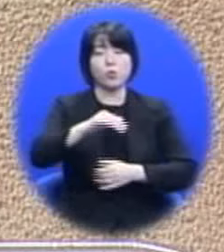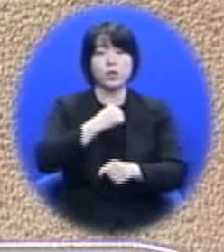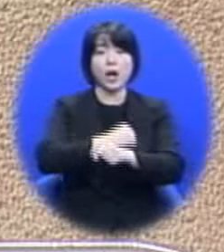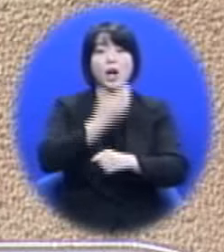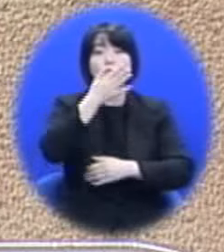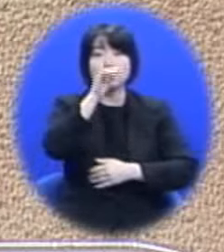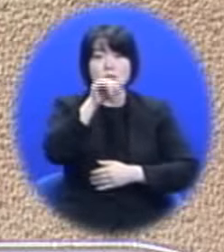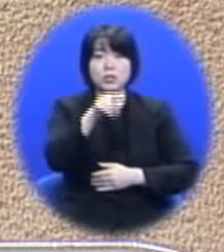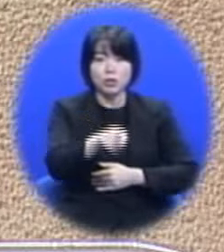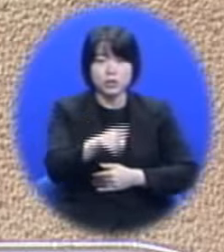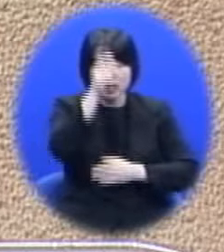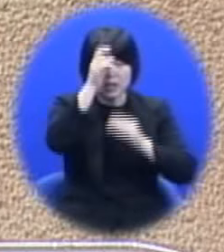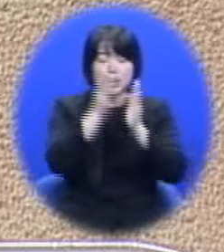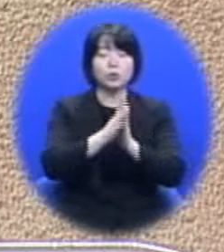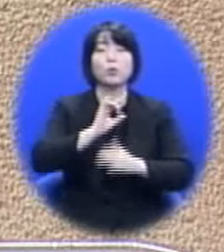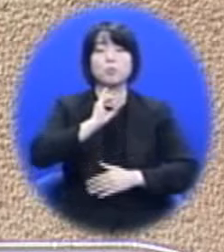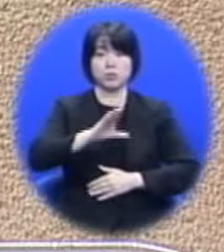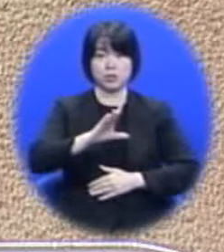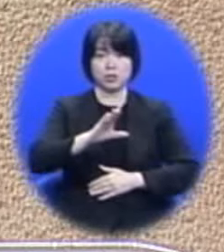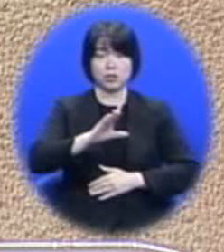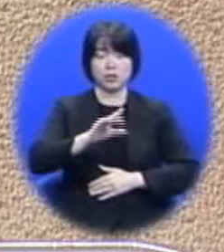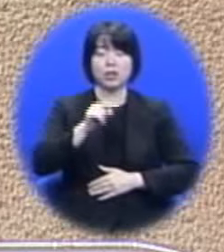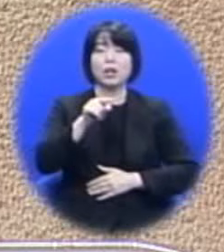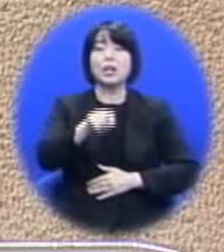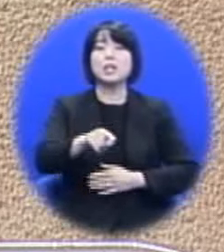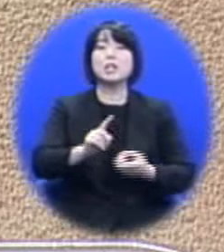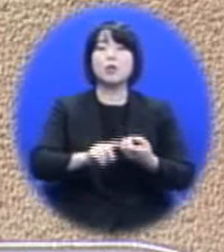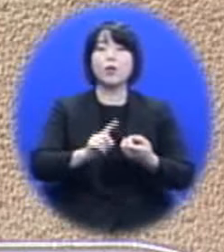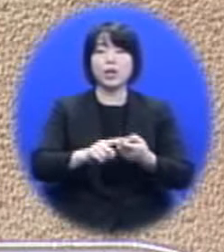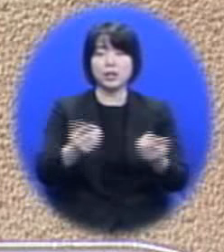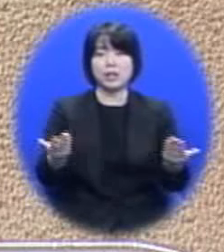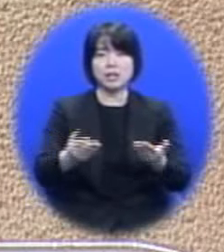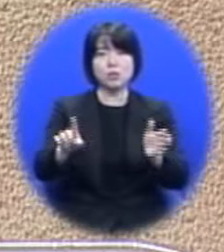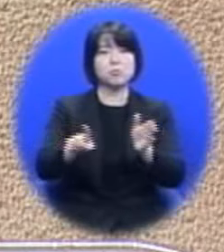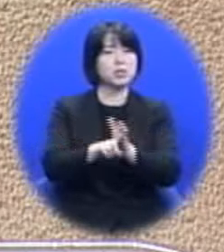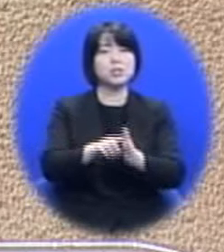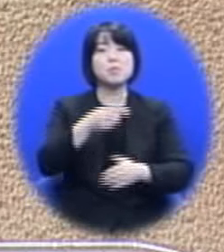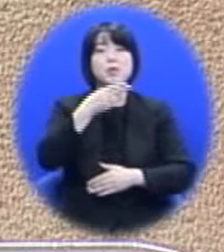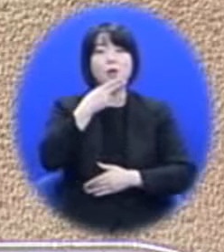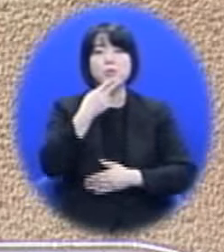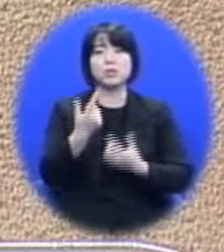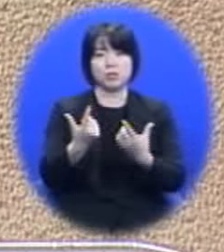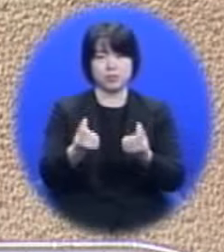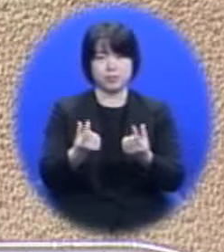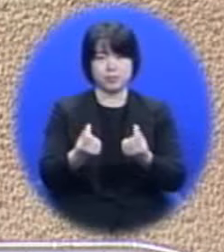기도뿐이다. 이 일에 대해서 믿음이 없는 거예요.